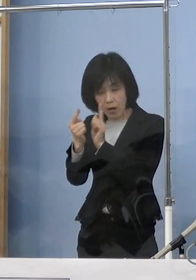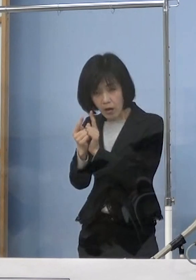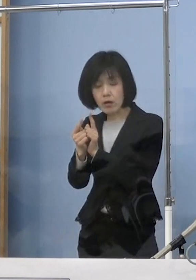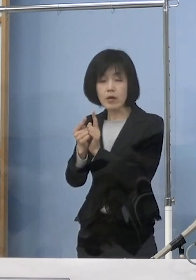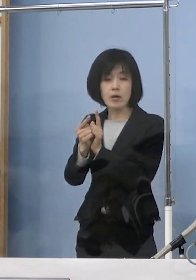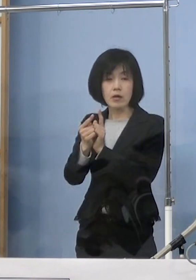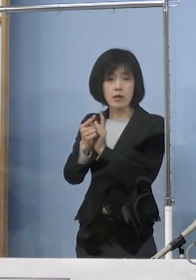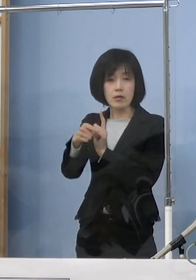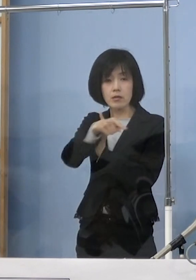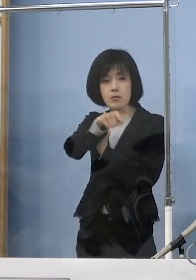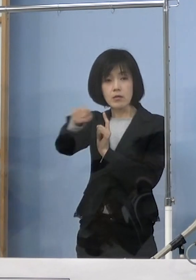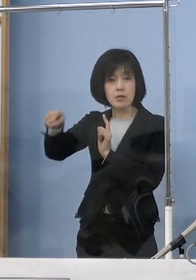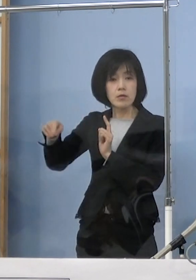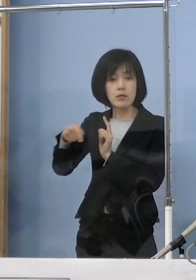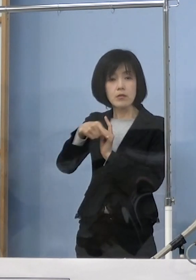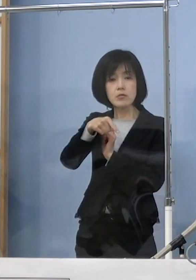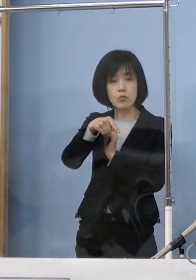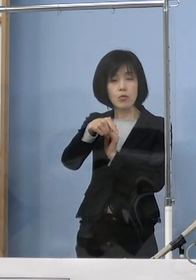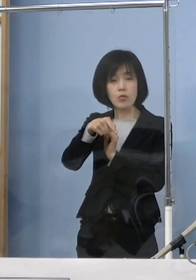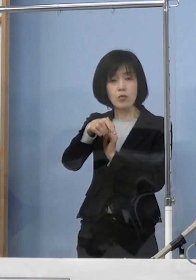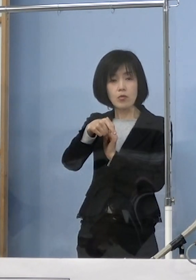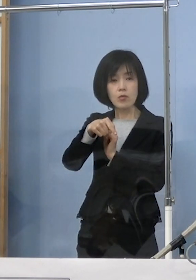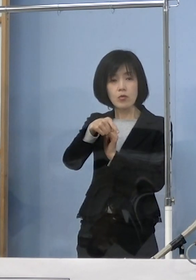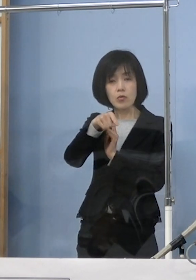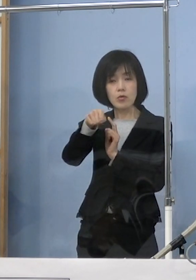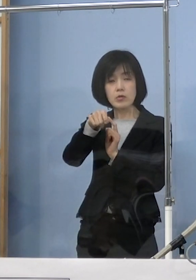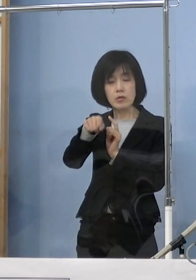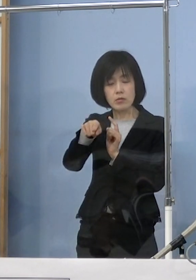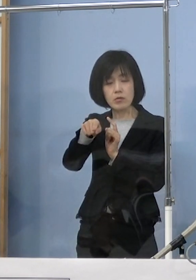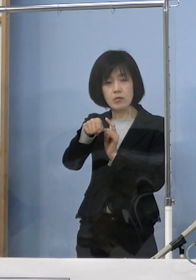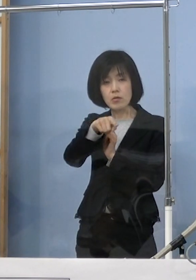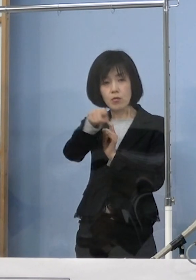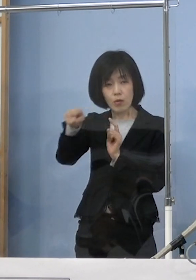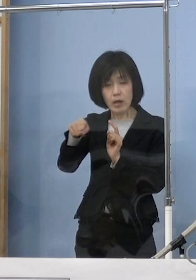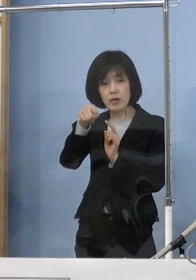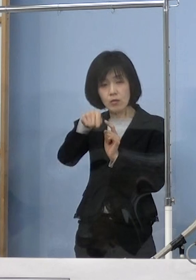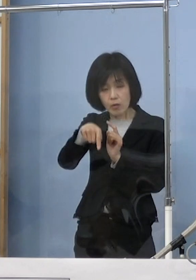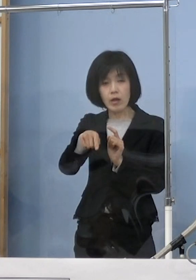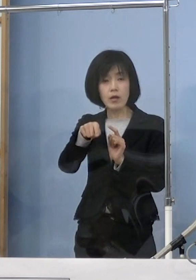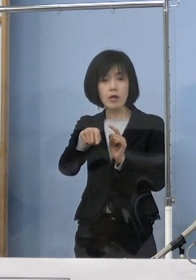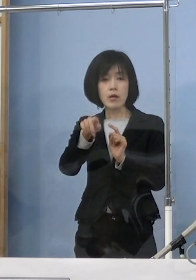者、まあ、こうした人ですというトレンド、これを示す